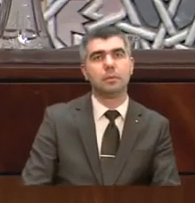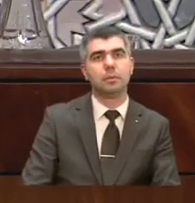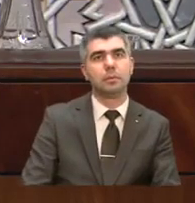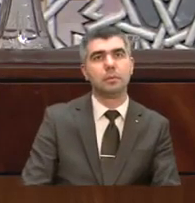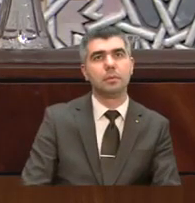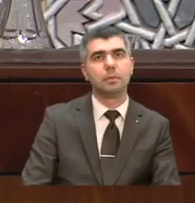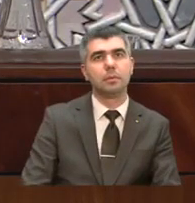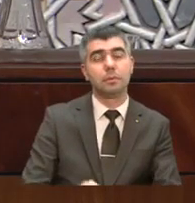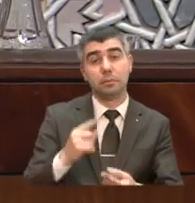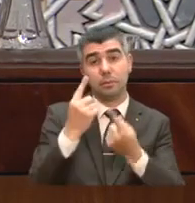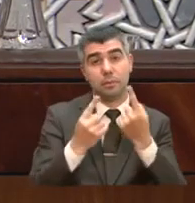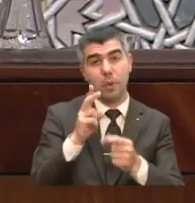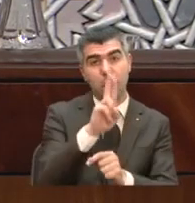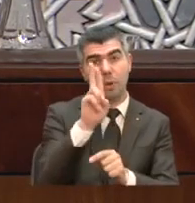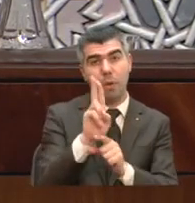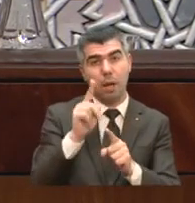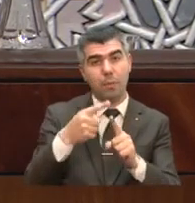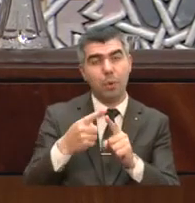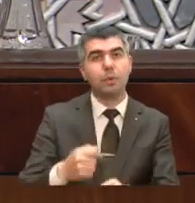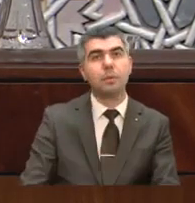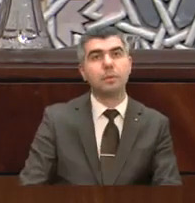هل هناك تعقيب إضافي آخر؟